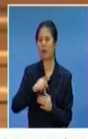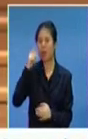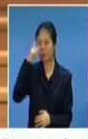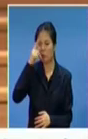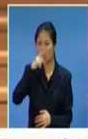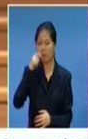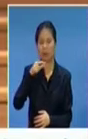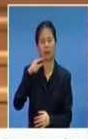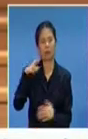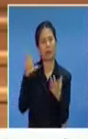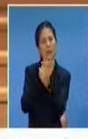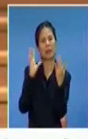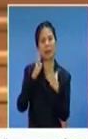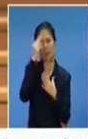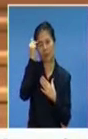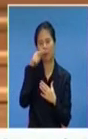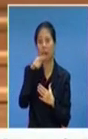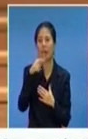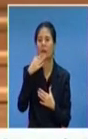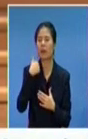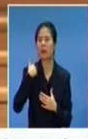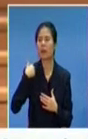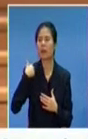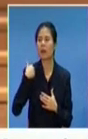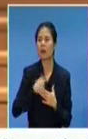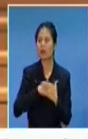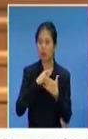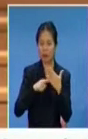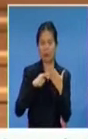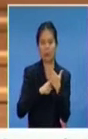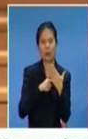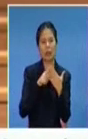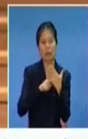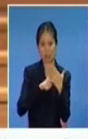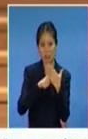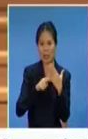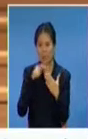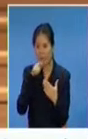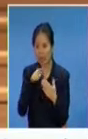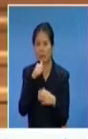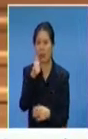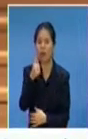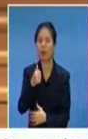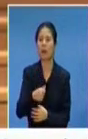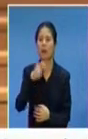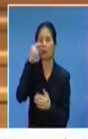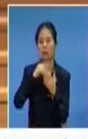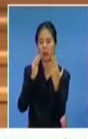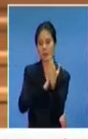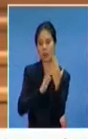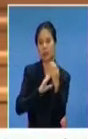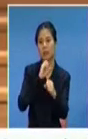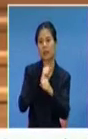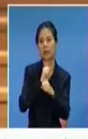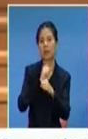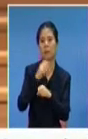าไม่เข้าใจมาก่อนว่าเสียงเลือกตั้งซื้อขายกันได้บ้านเรามีคำอยู่คำหนึ่งครับเงินไม่ม